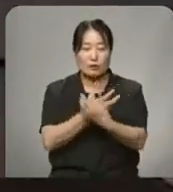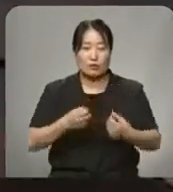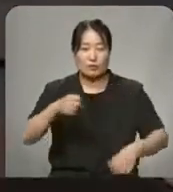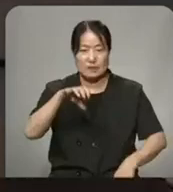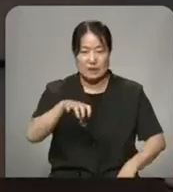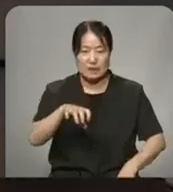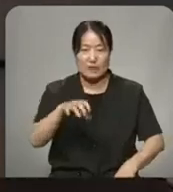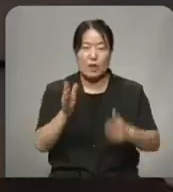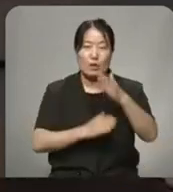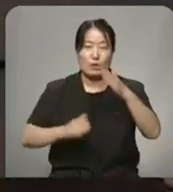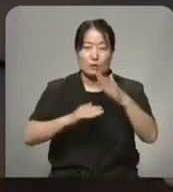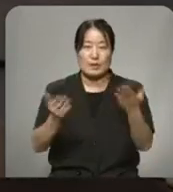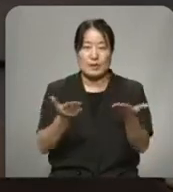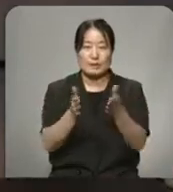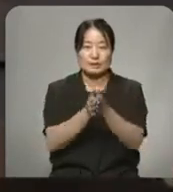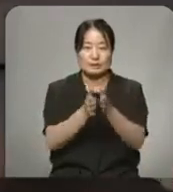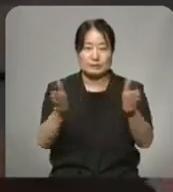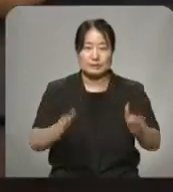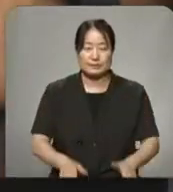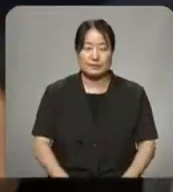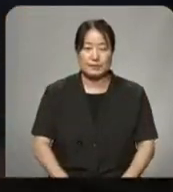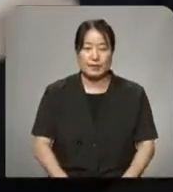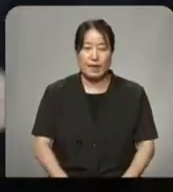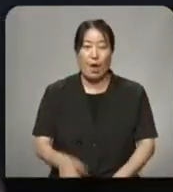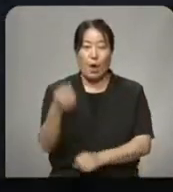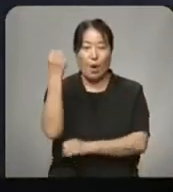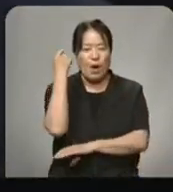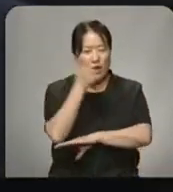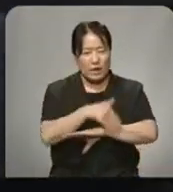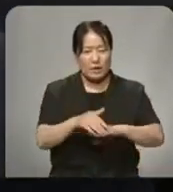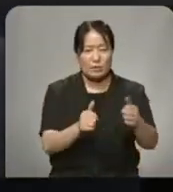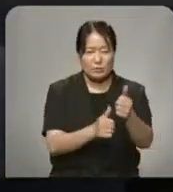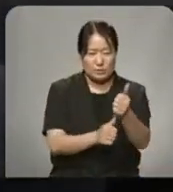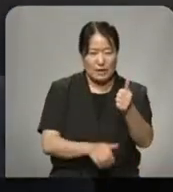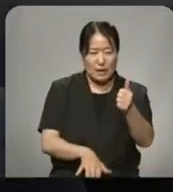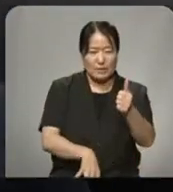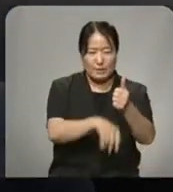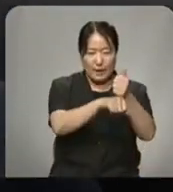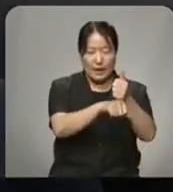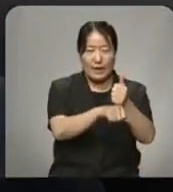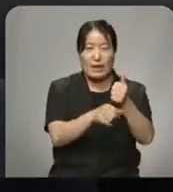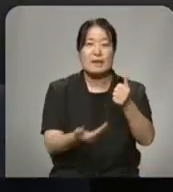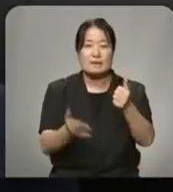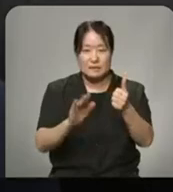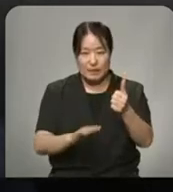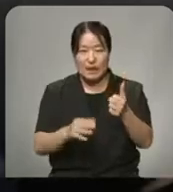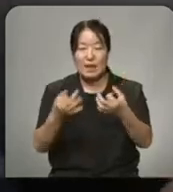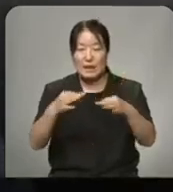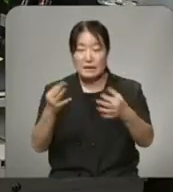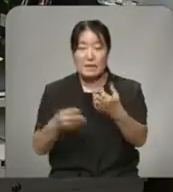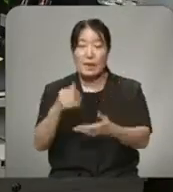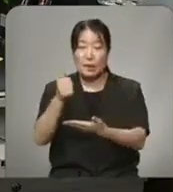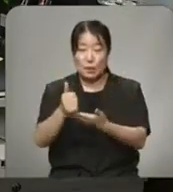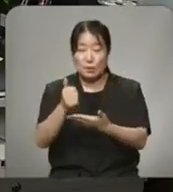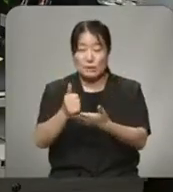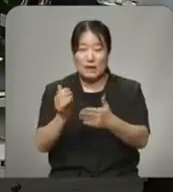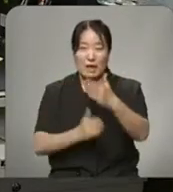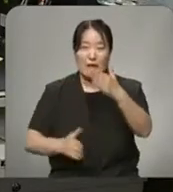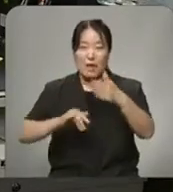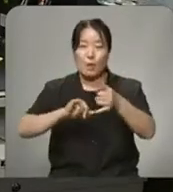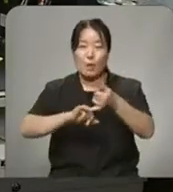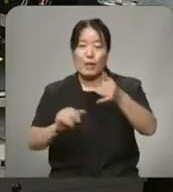업무를 시작했습니다. 부지사급 제2청사는 아니지만 김진태 강원도지사의 공약이 일부 실현됐다는